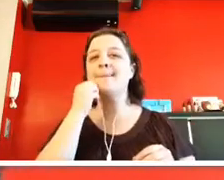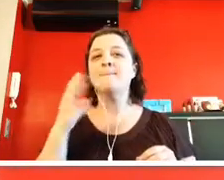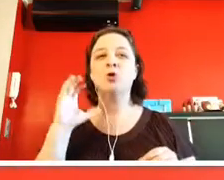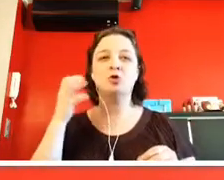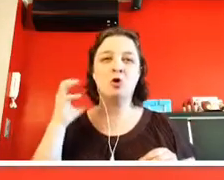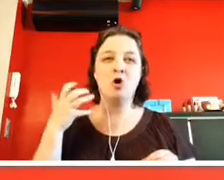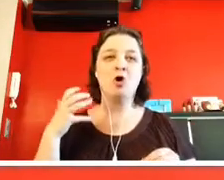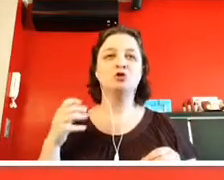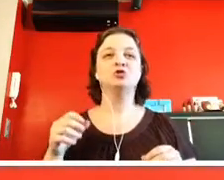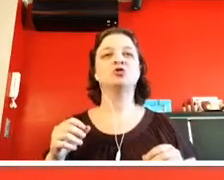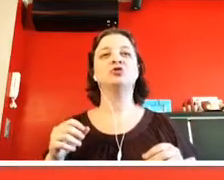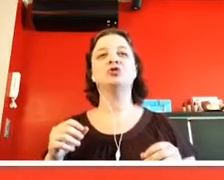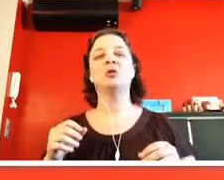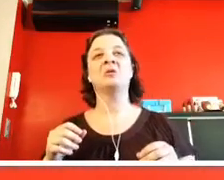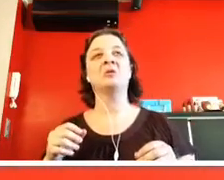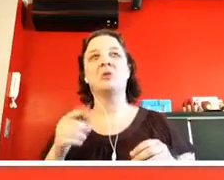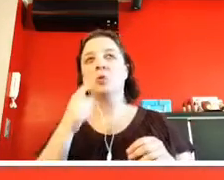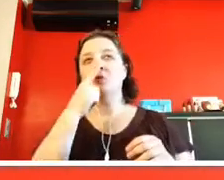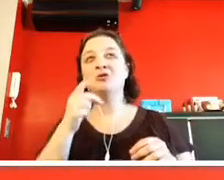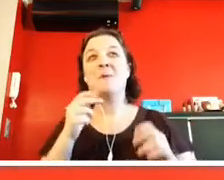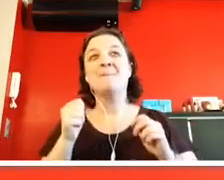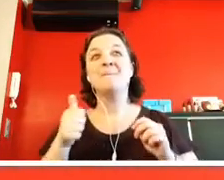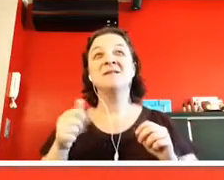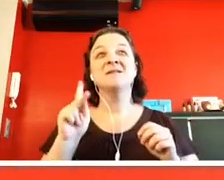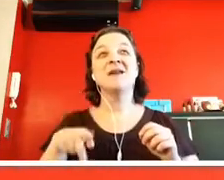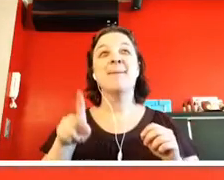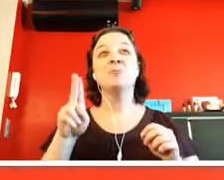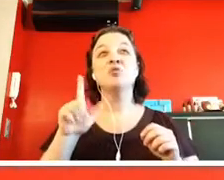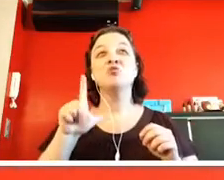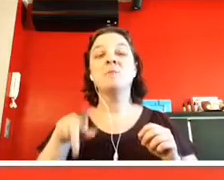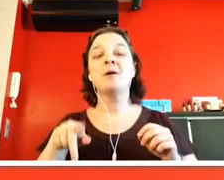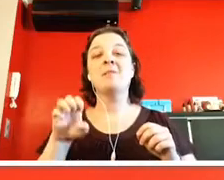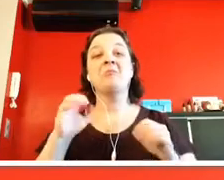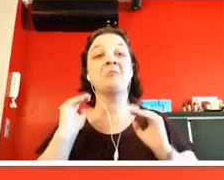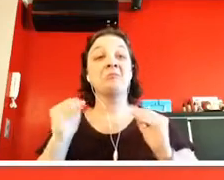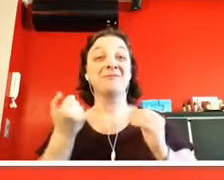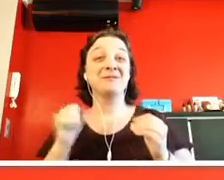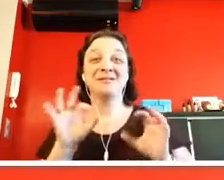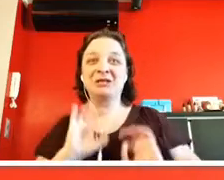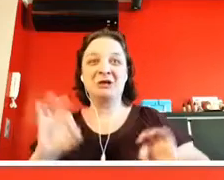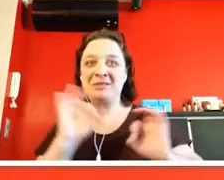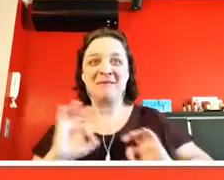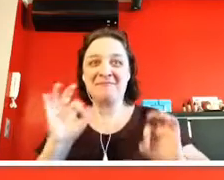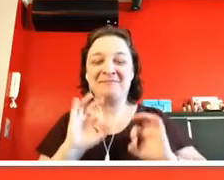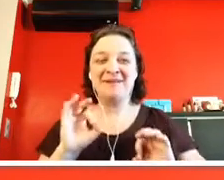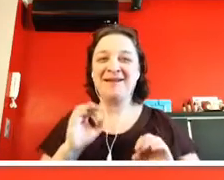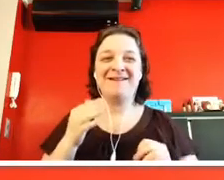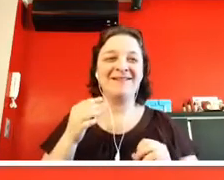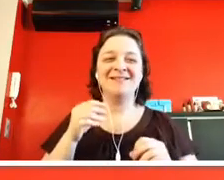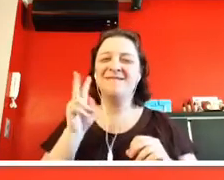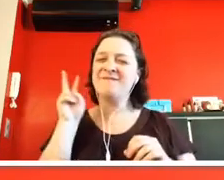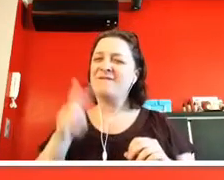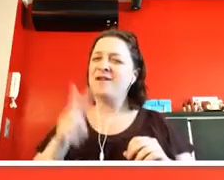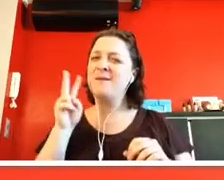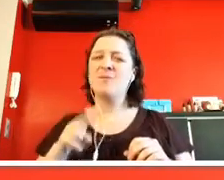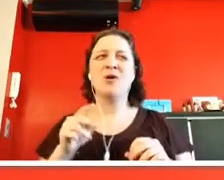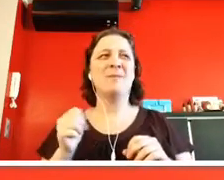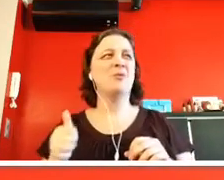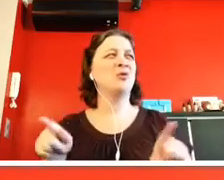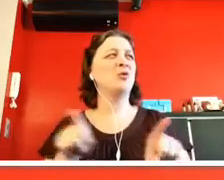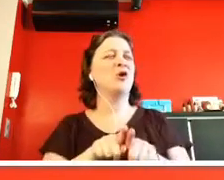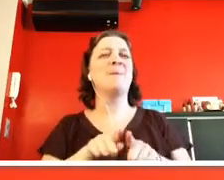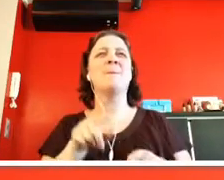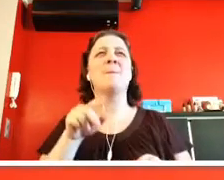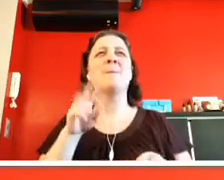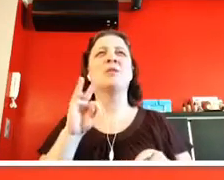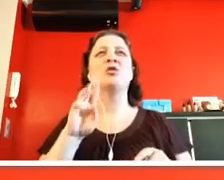une délicieuse orange. Sans presque la pulpe. Même s'il n'y a pas de pulpe, mais bon, on sent presque la pulpe. C'est vraiment